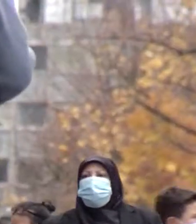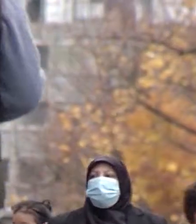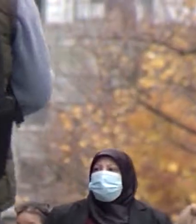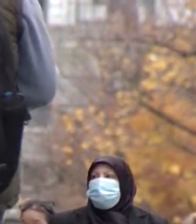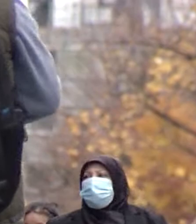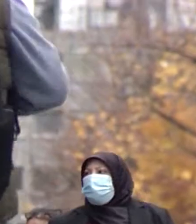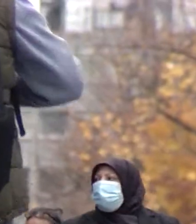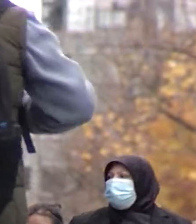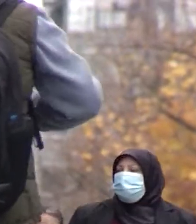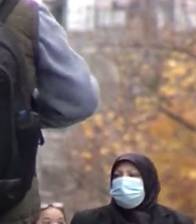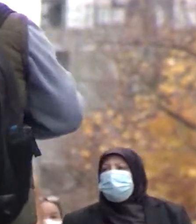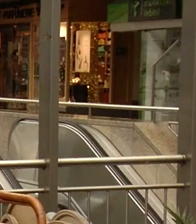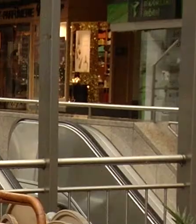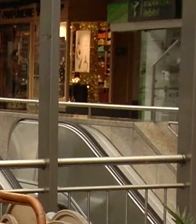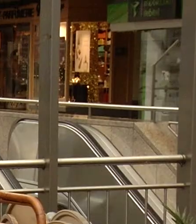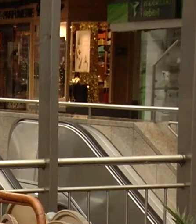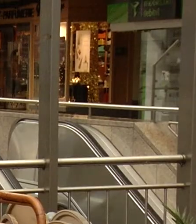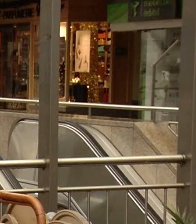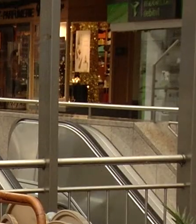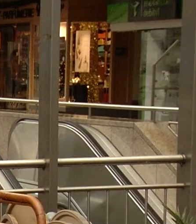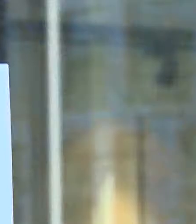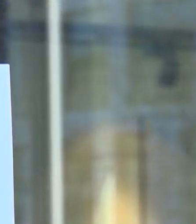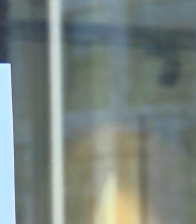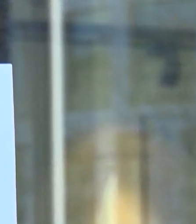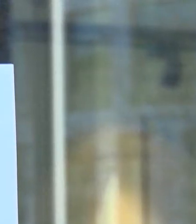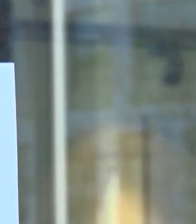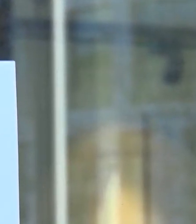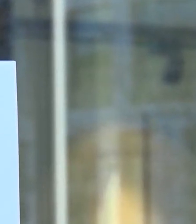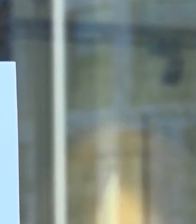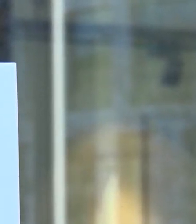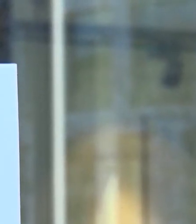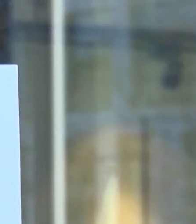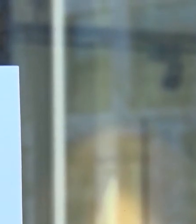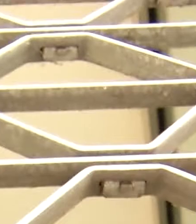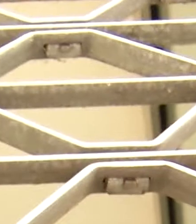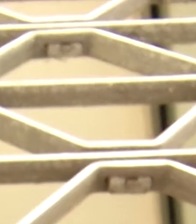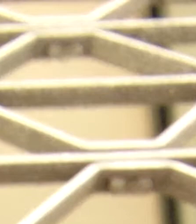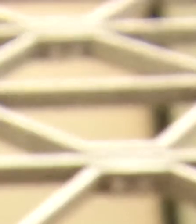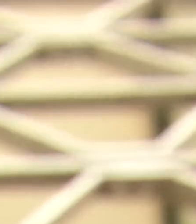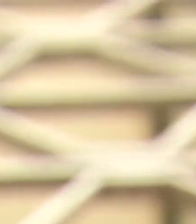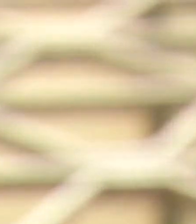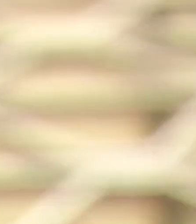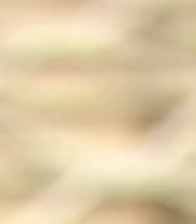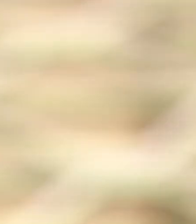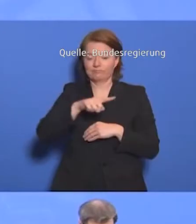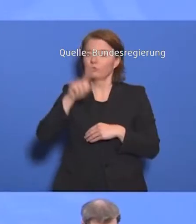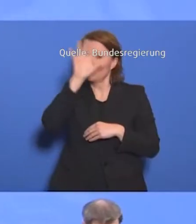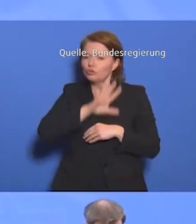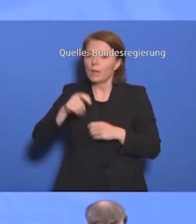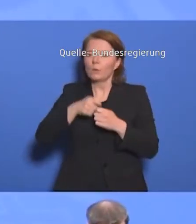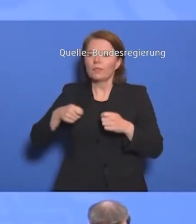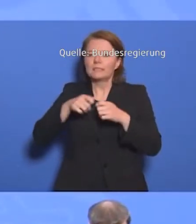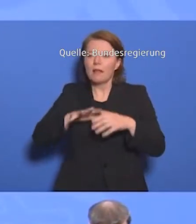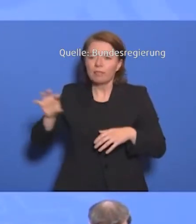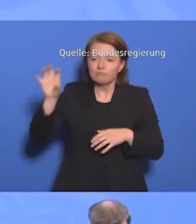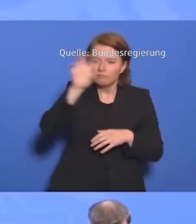strengen Kontaktbeschränkungen gelten weiter. Restaurants, Geschäfte, Friseure, sie alle bleiben bis Mitte Februar vorerst geschlossen. Darüber